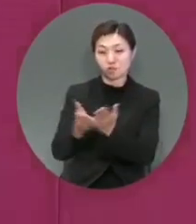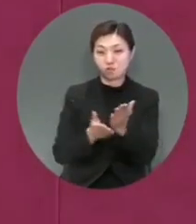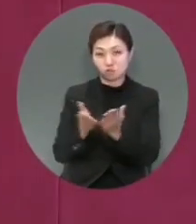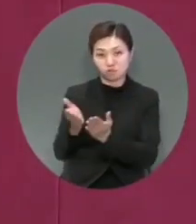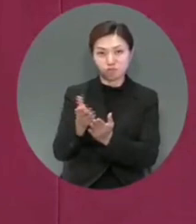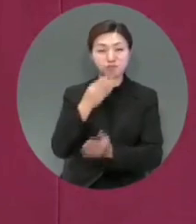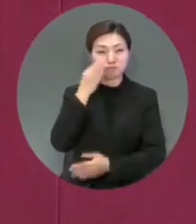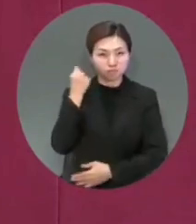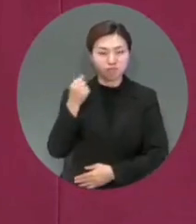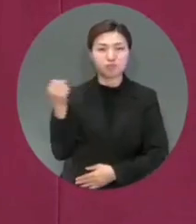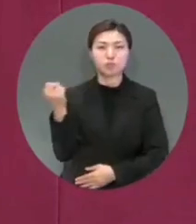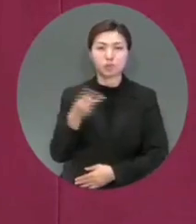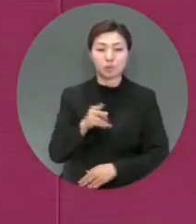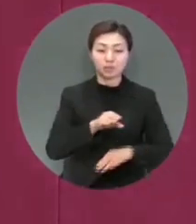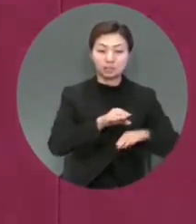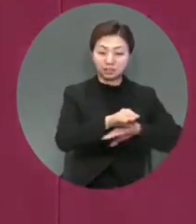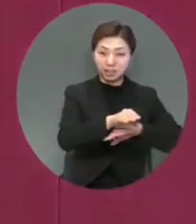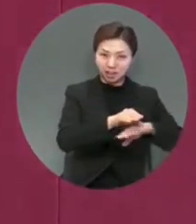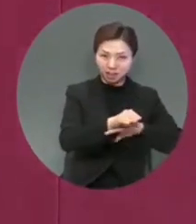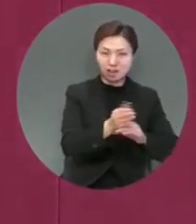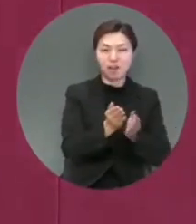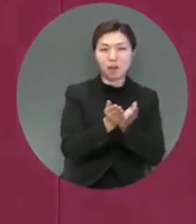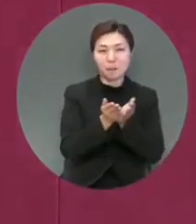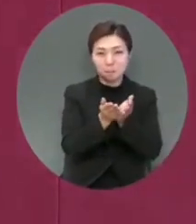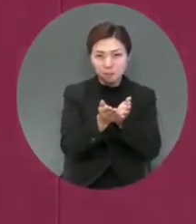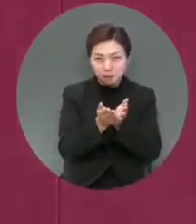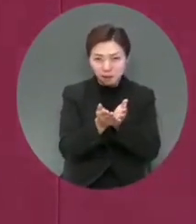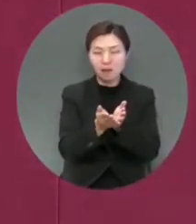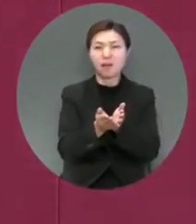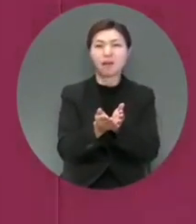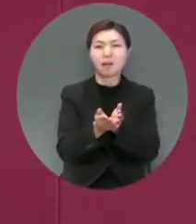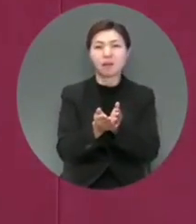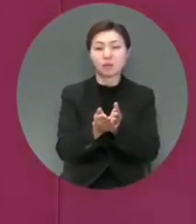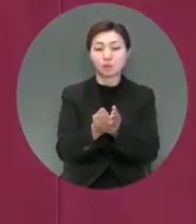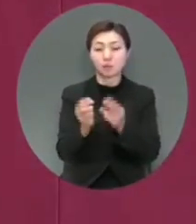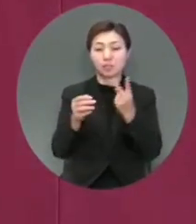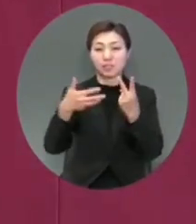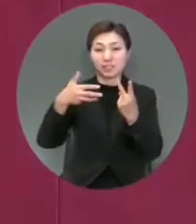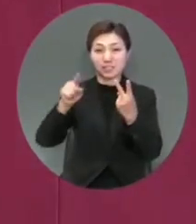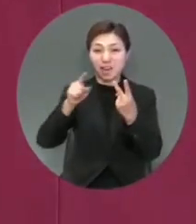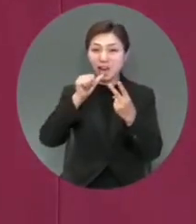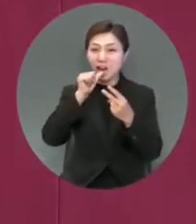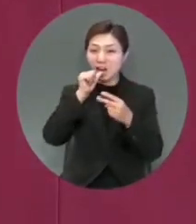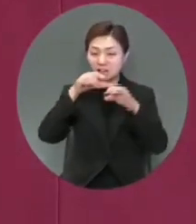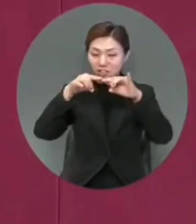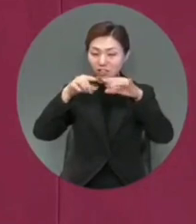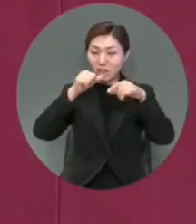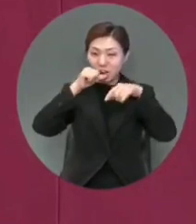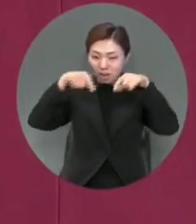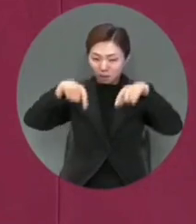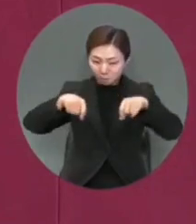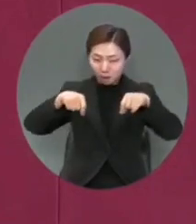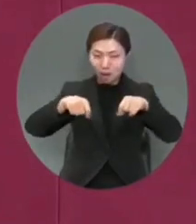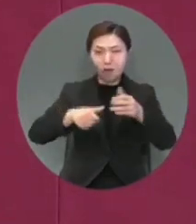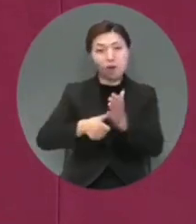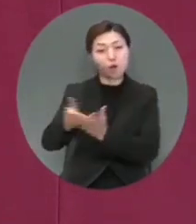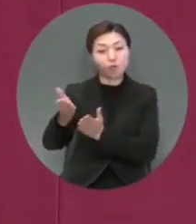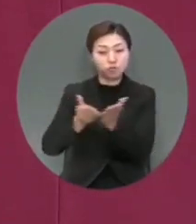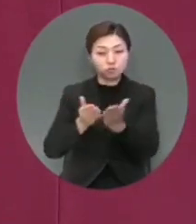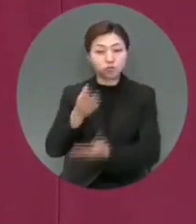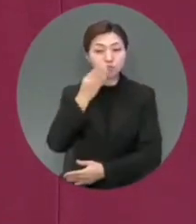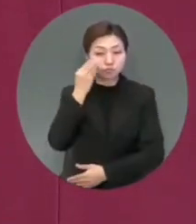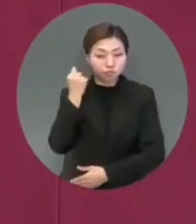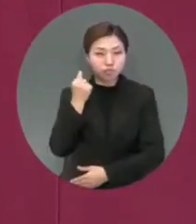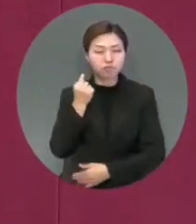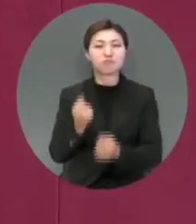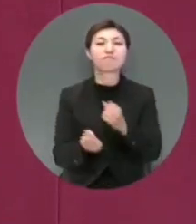자동차, 조선, 2차전지, 방산 등 다양한 품목의 수출이 개선되면서 회복세를